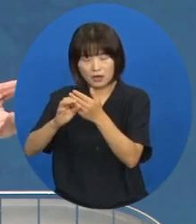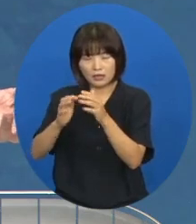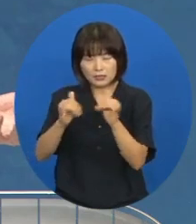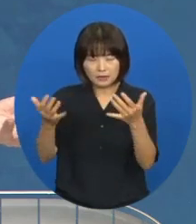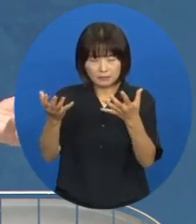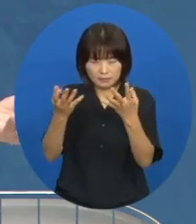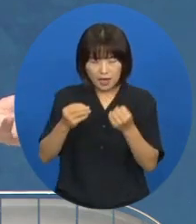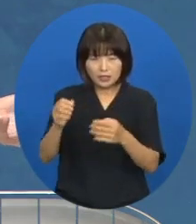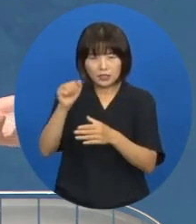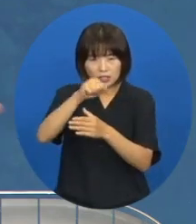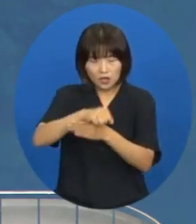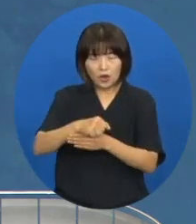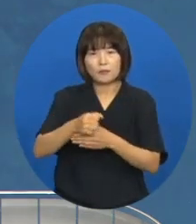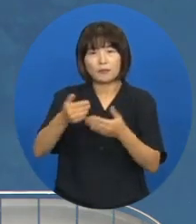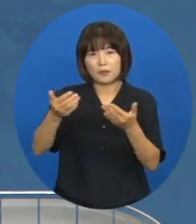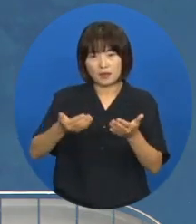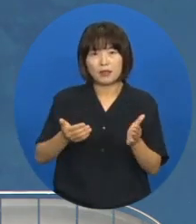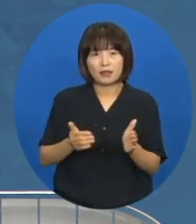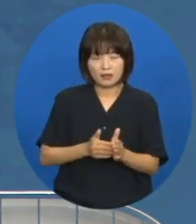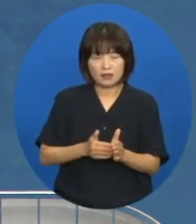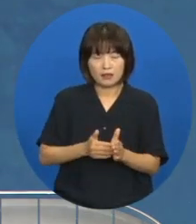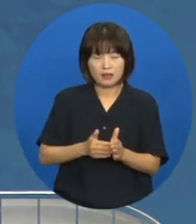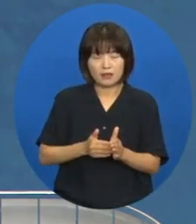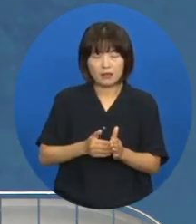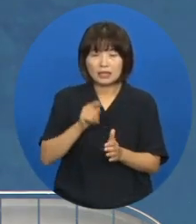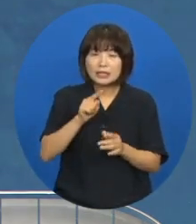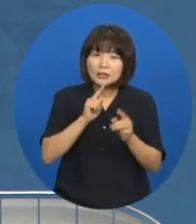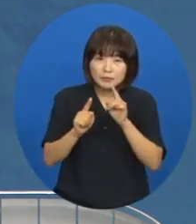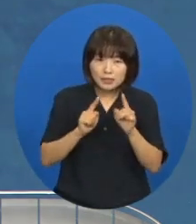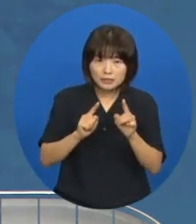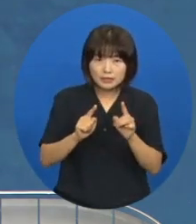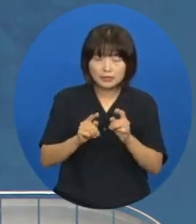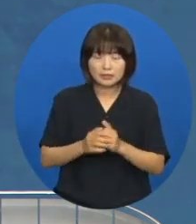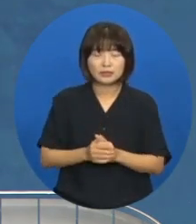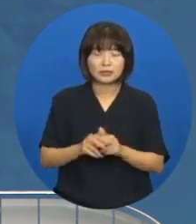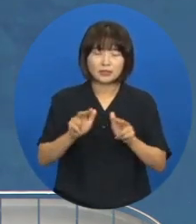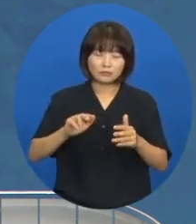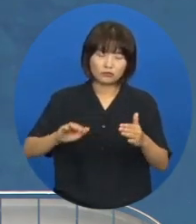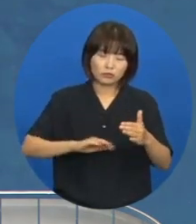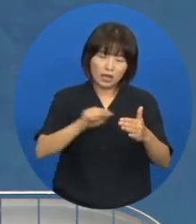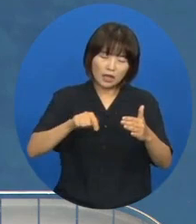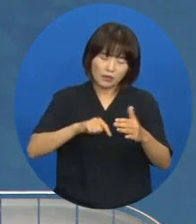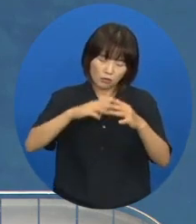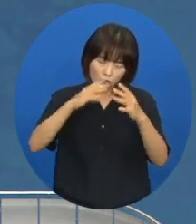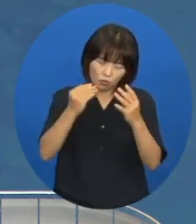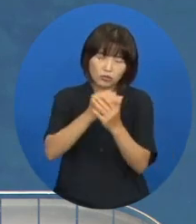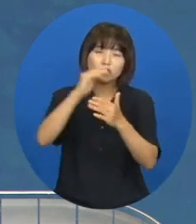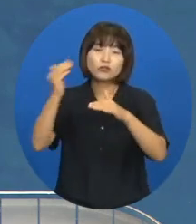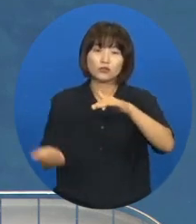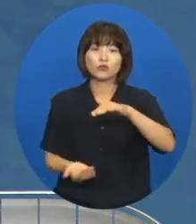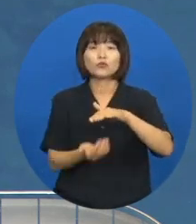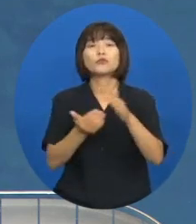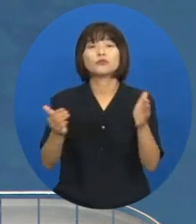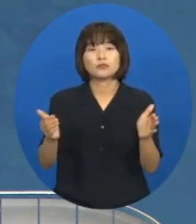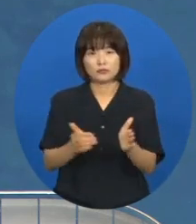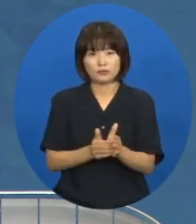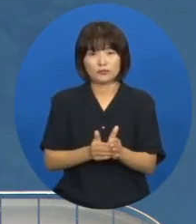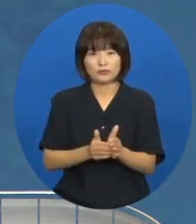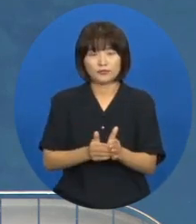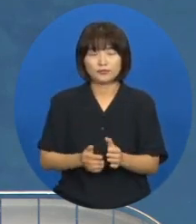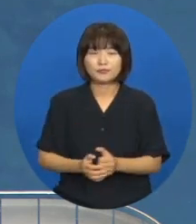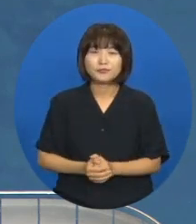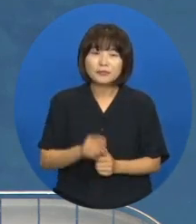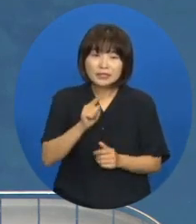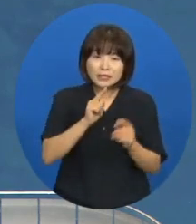여러분, 이 말씀이 지금 우리 안에 온전히 이루어져 있어요.